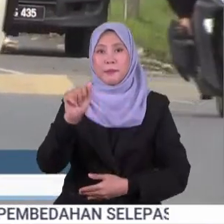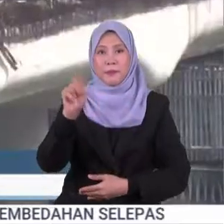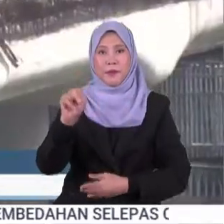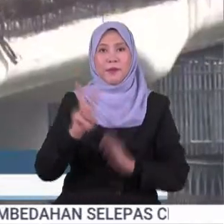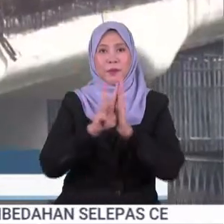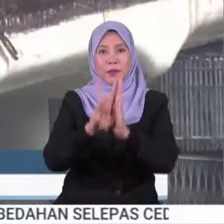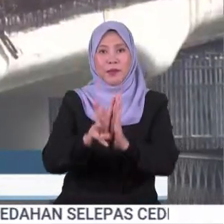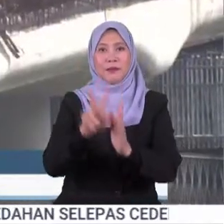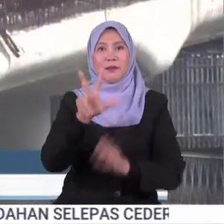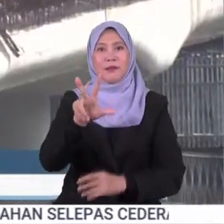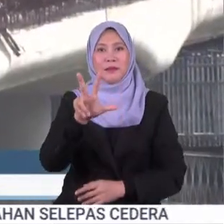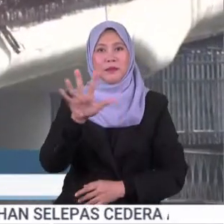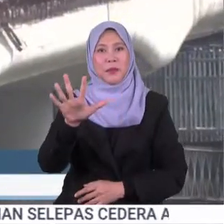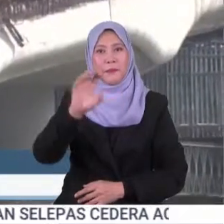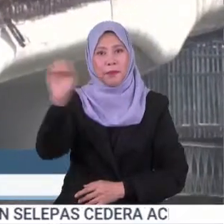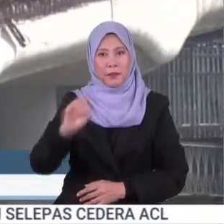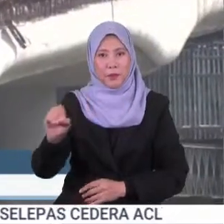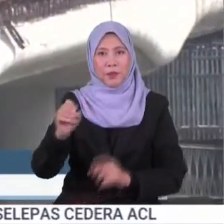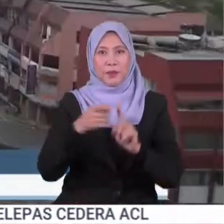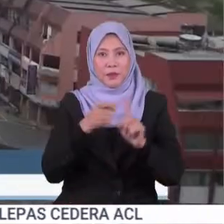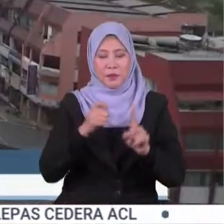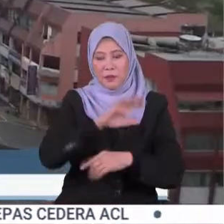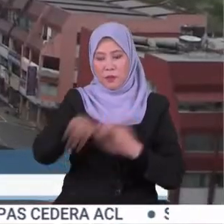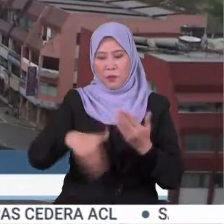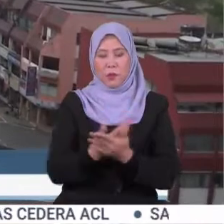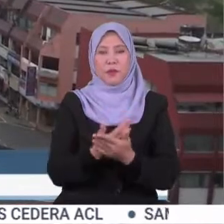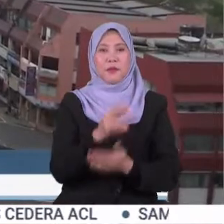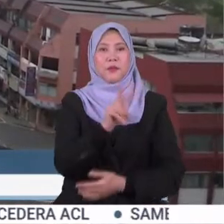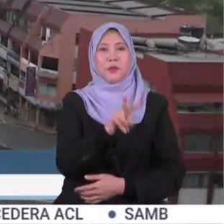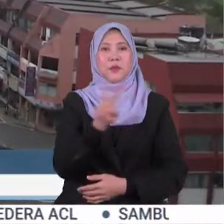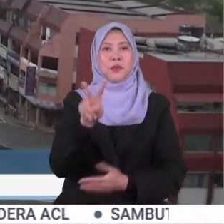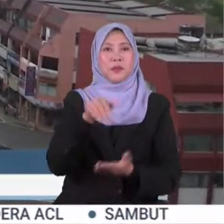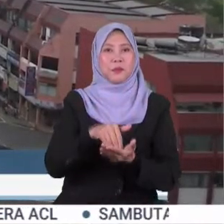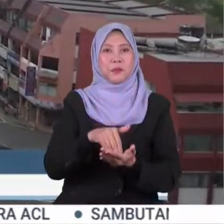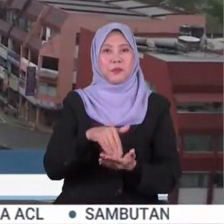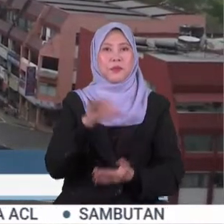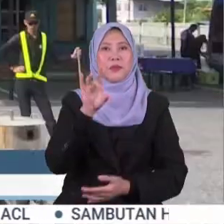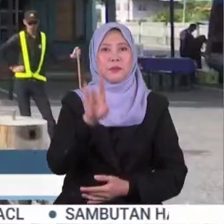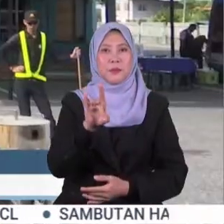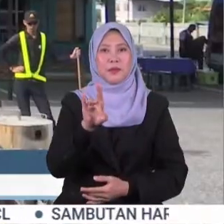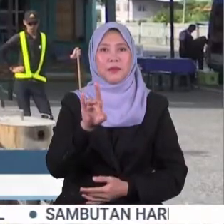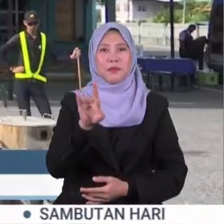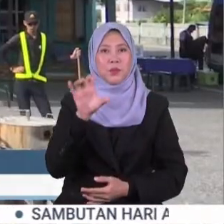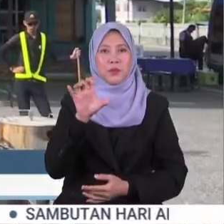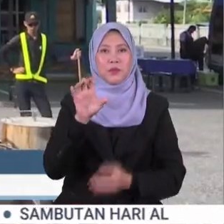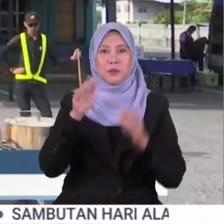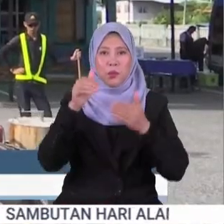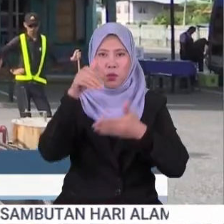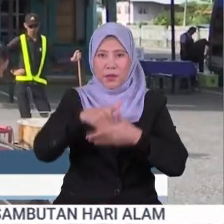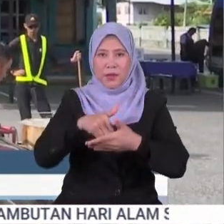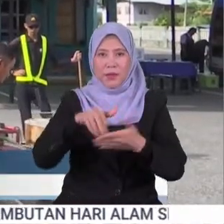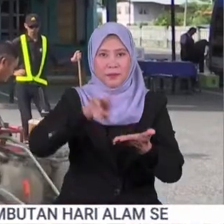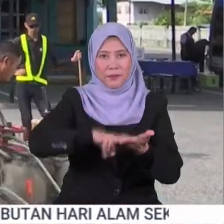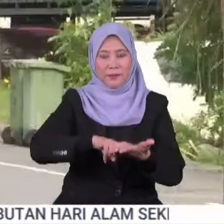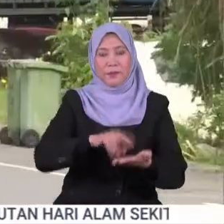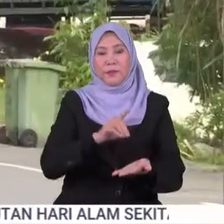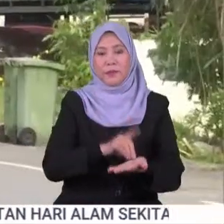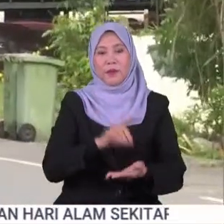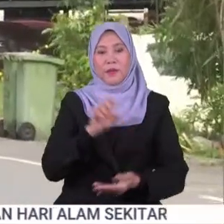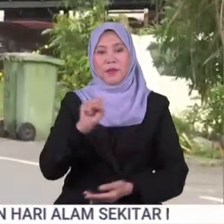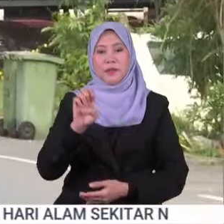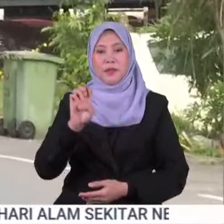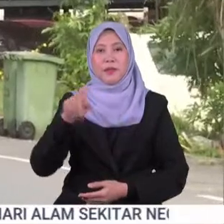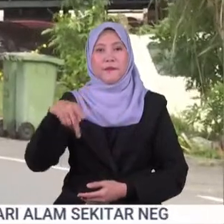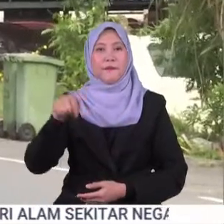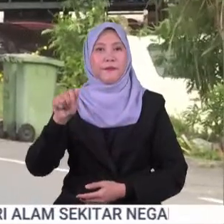tersebut mewakili 35% daripada keseluruhan 22,800 pengundi berdaftar. Dato' Sri Dr. Stephen